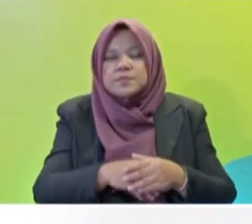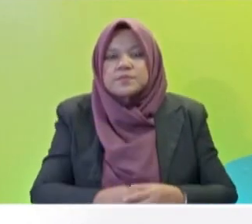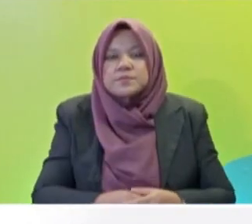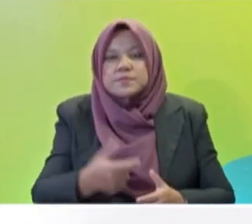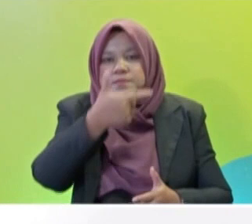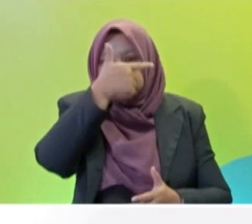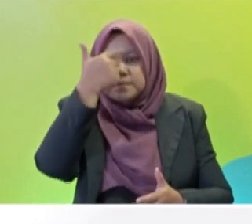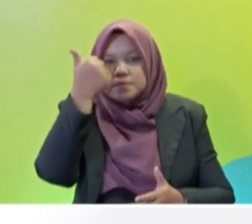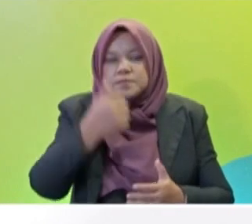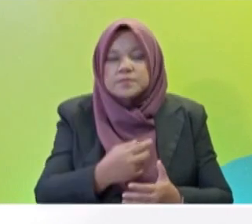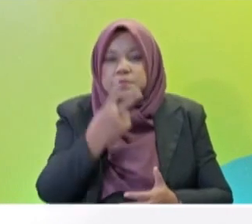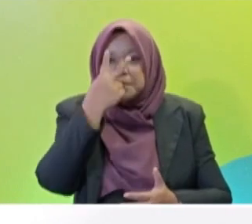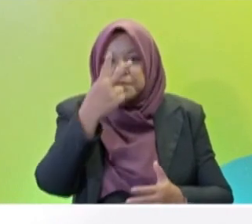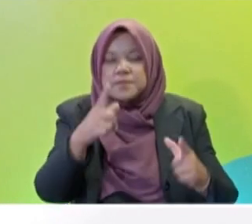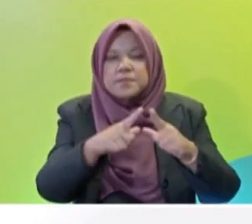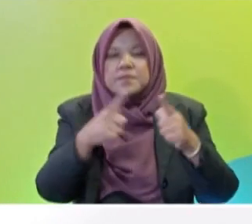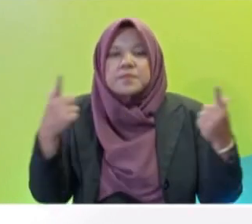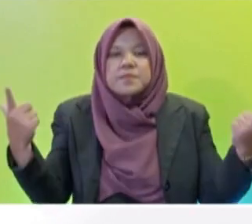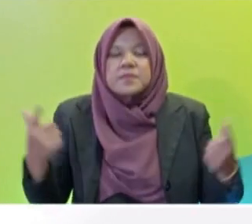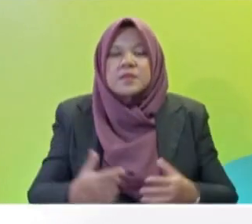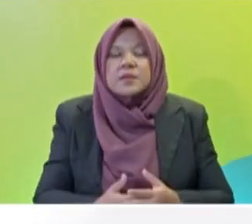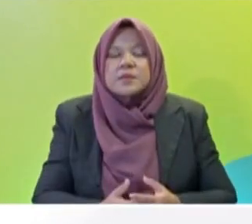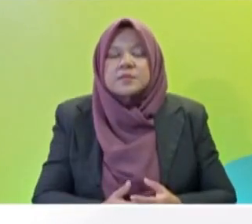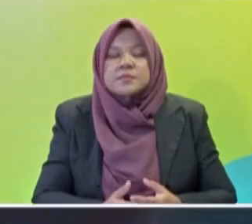sebab pemandangan luas pemandangan